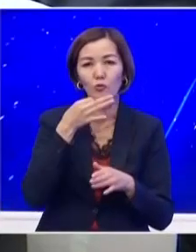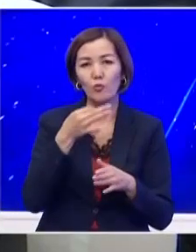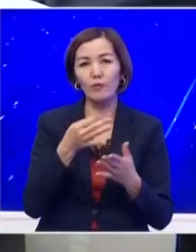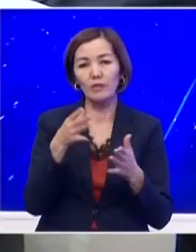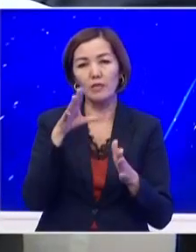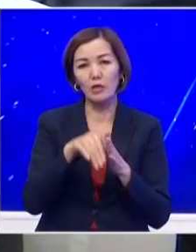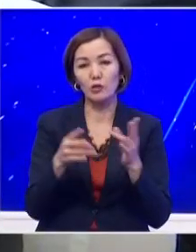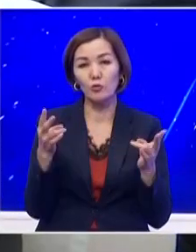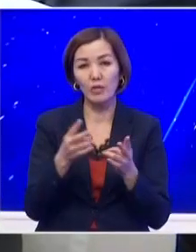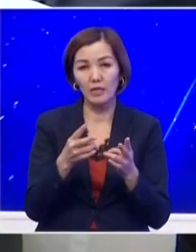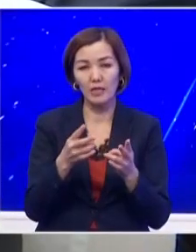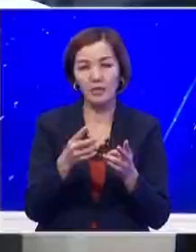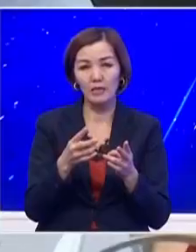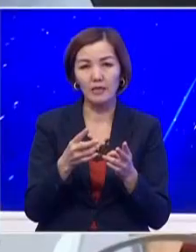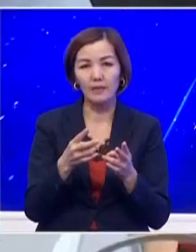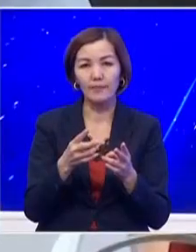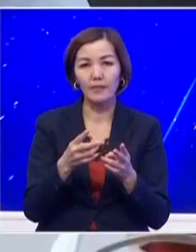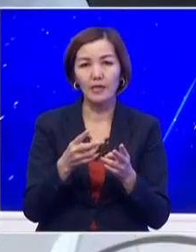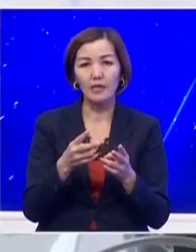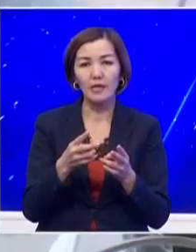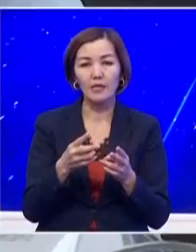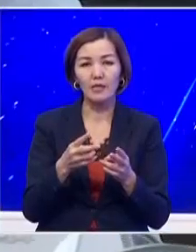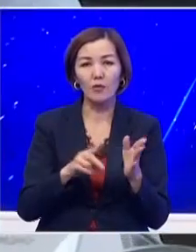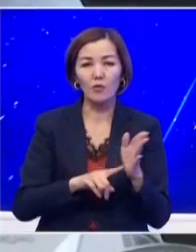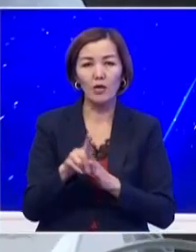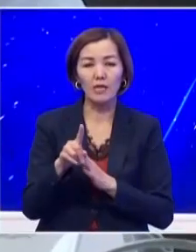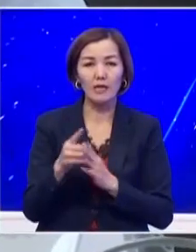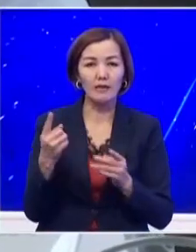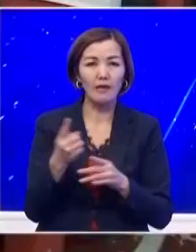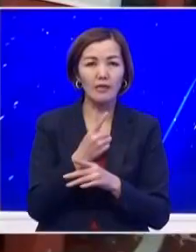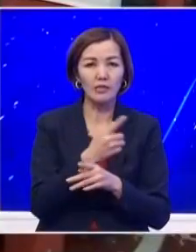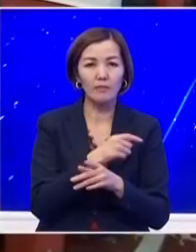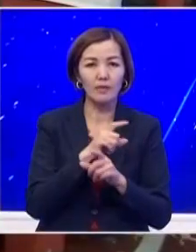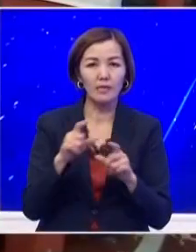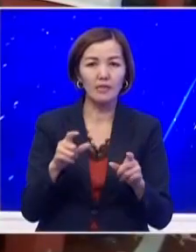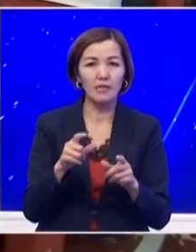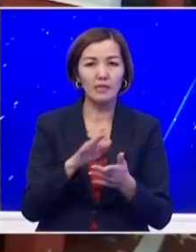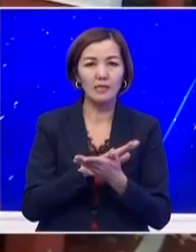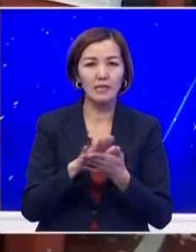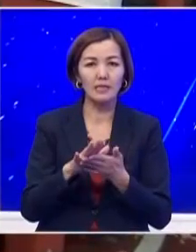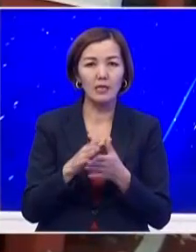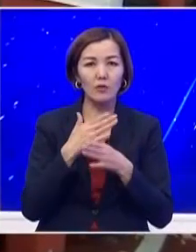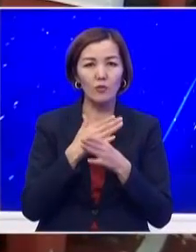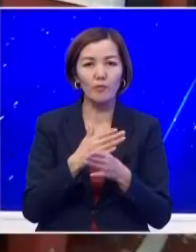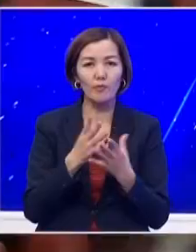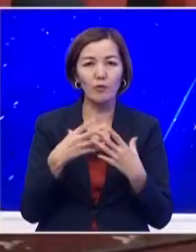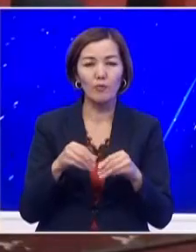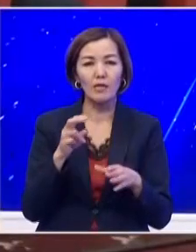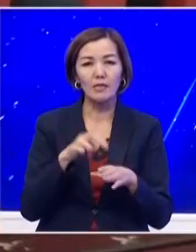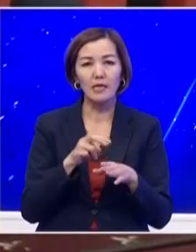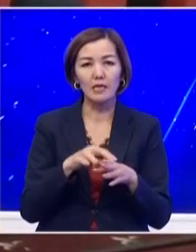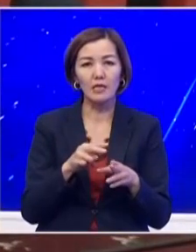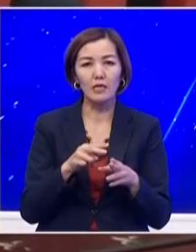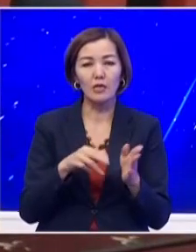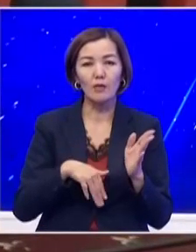дәрігерлерінің озық тәжірибесін өнеге етіп көрсетті. Әрі мұнда қолғанынған алғашқы медициналық санитарлық көмекпен отбасылық дәрігер